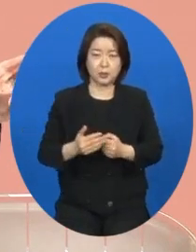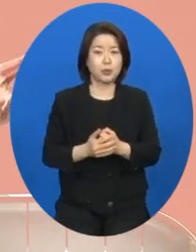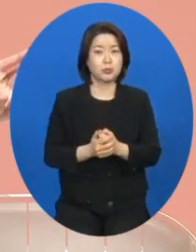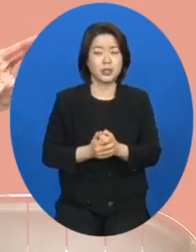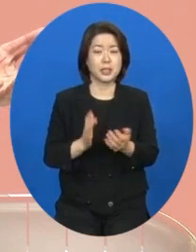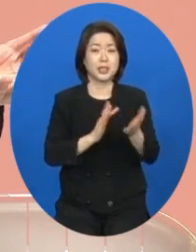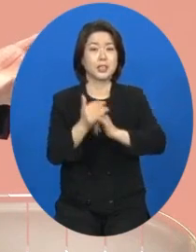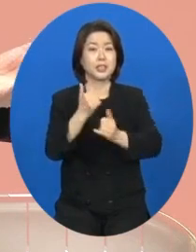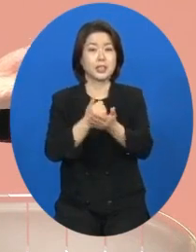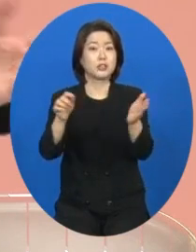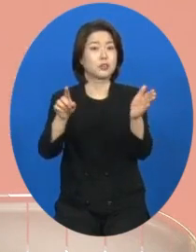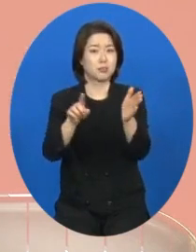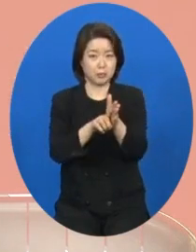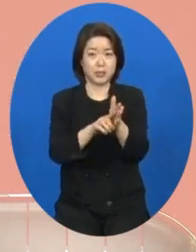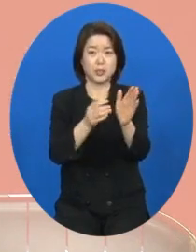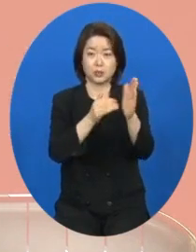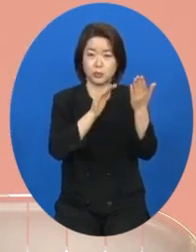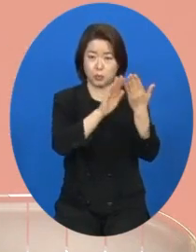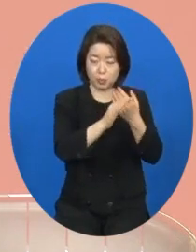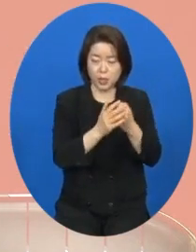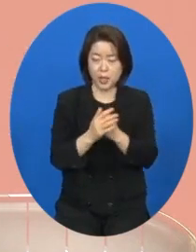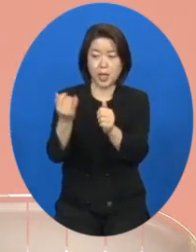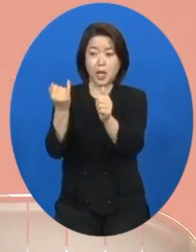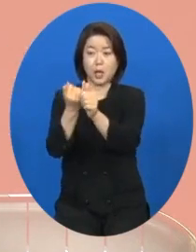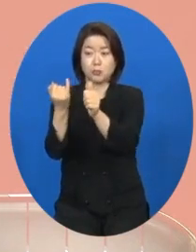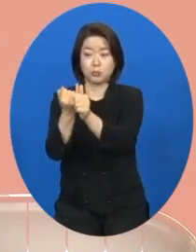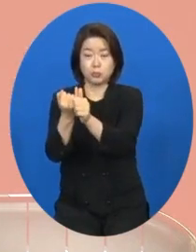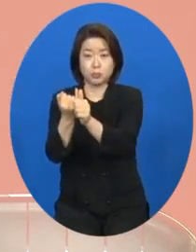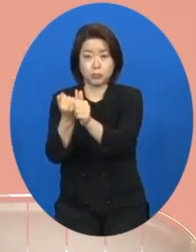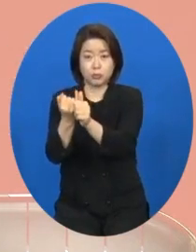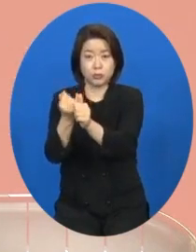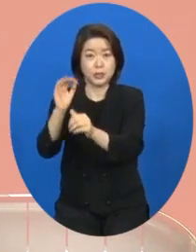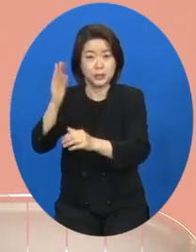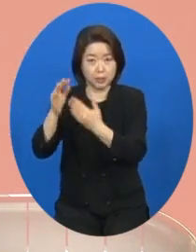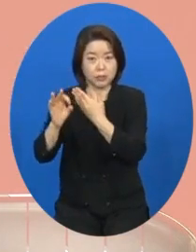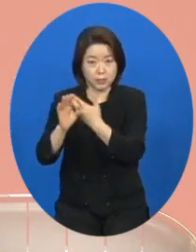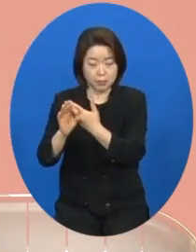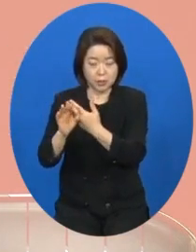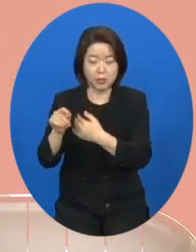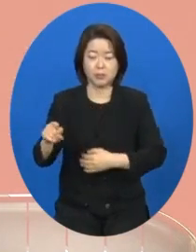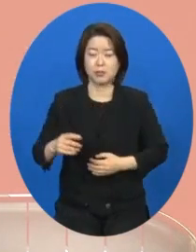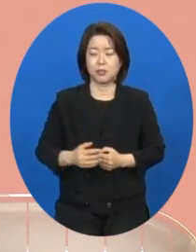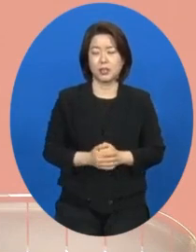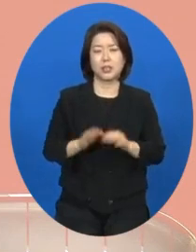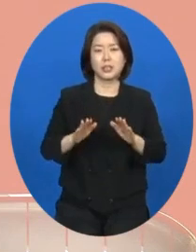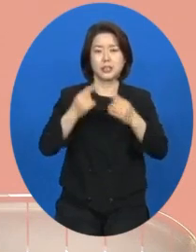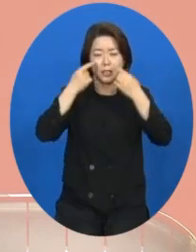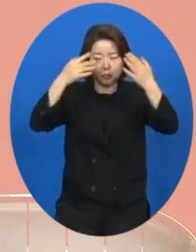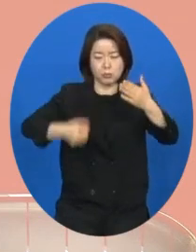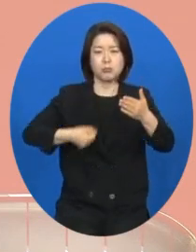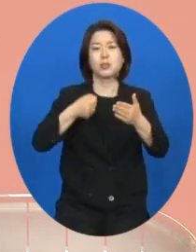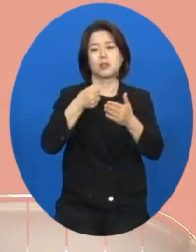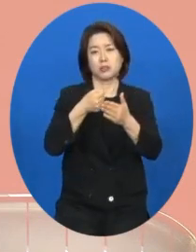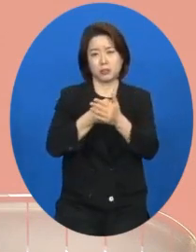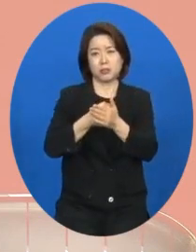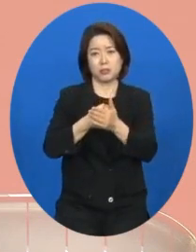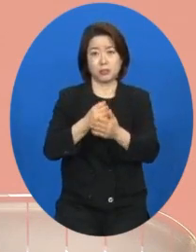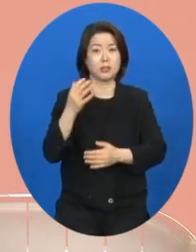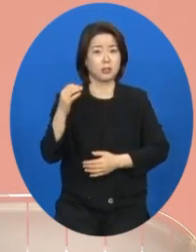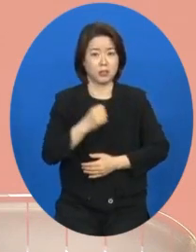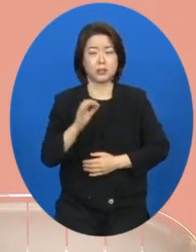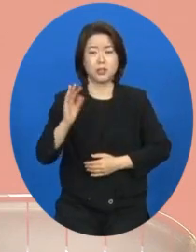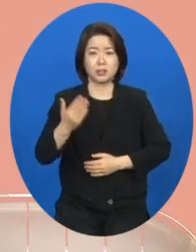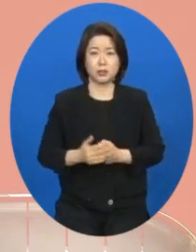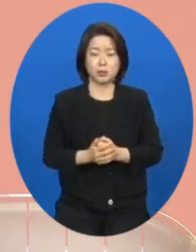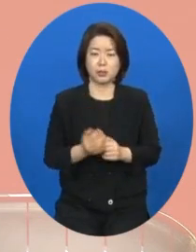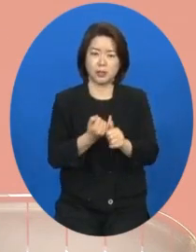여러분이 예수를 믿으시고 그리고 부부가 되었다면 이제는 분명히 결론 내려야 됩니다.